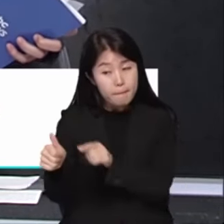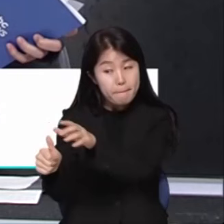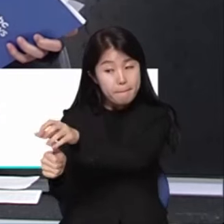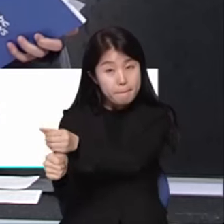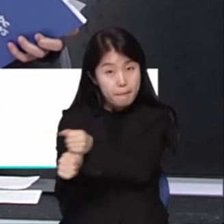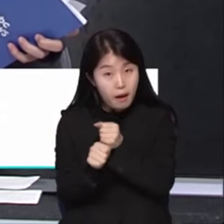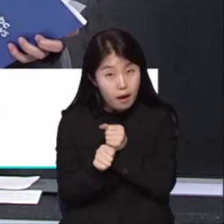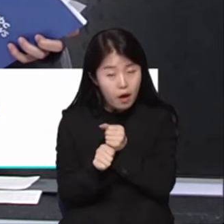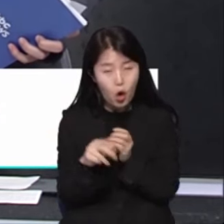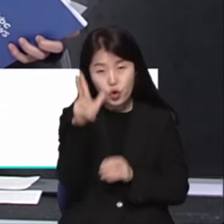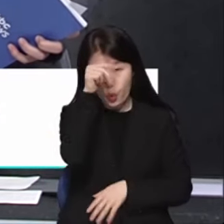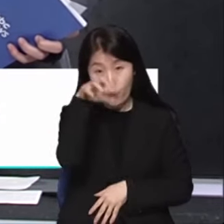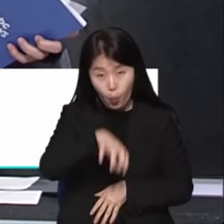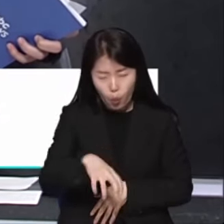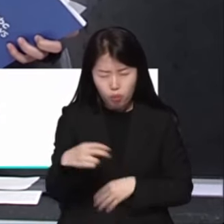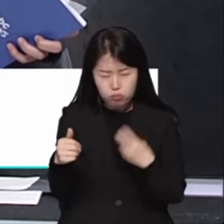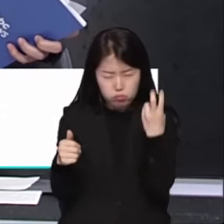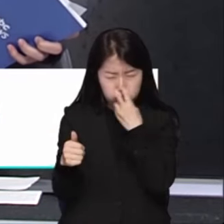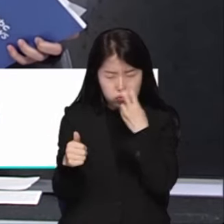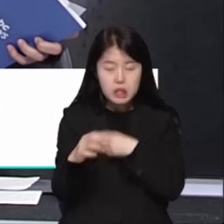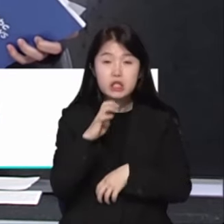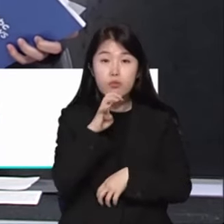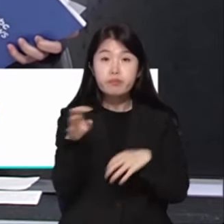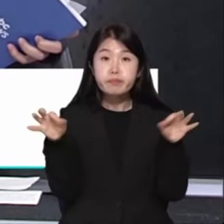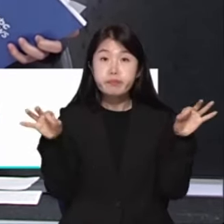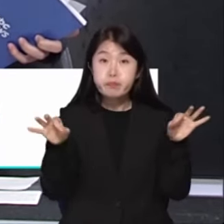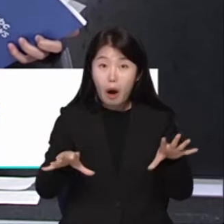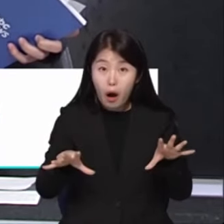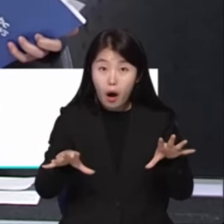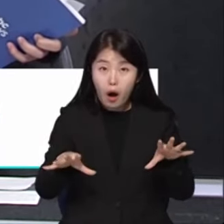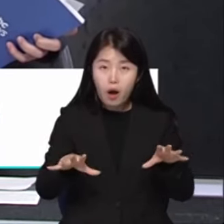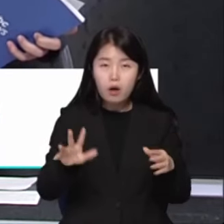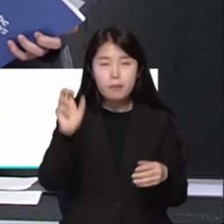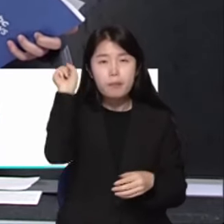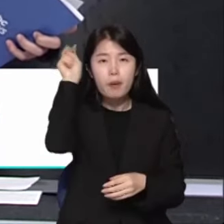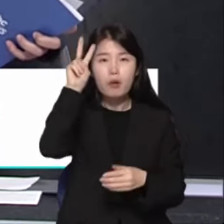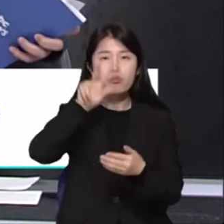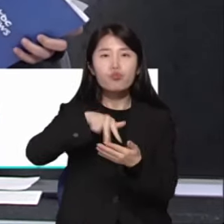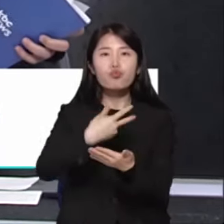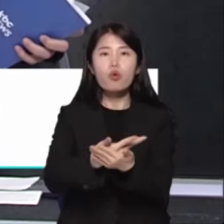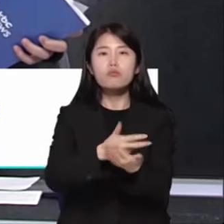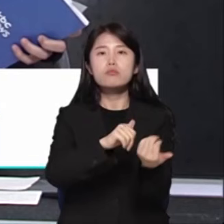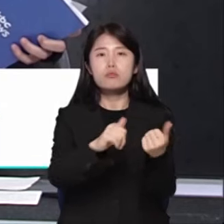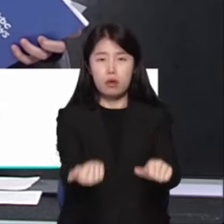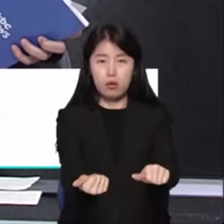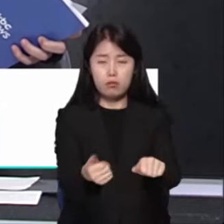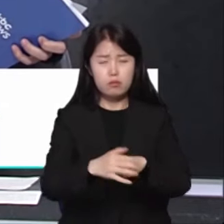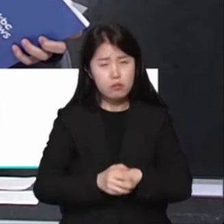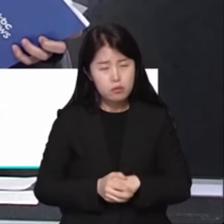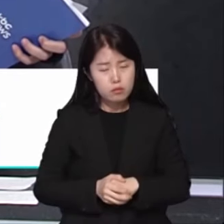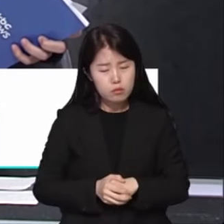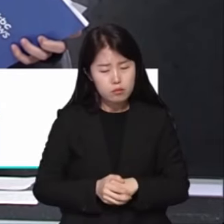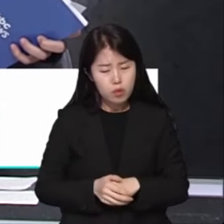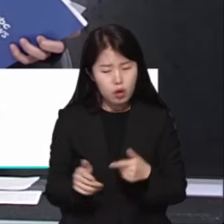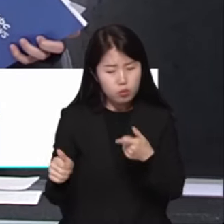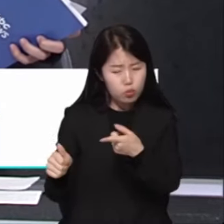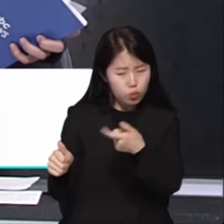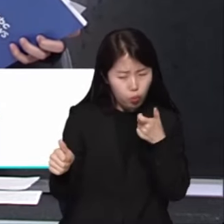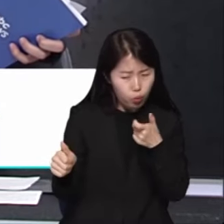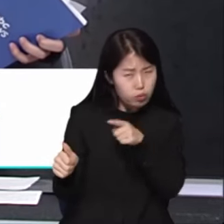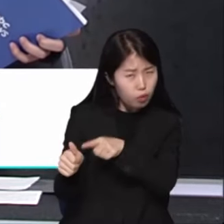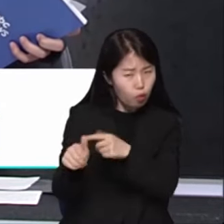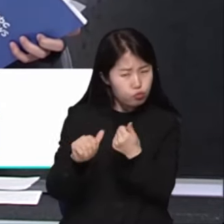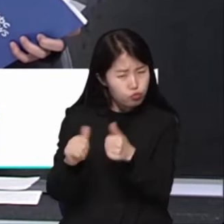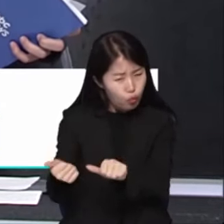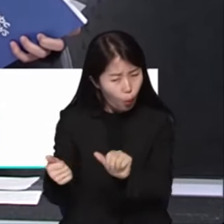연행된 50대 아버지가 체포된 지 40분 만에 갑자기 쓰러져 숨졌는데요. 경찰은 테이저건과 사인이 관계가